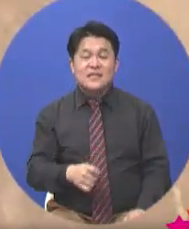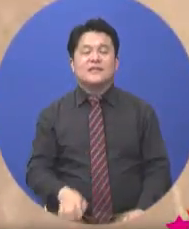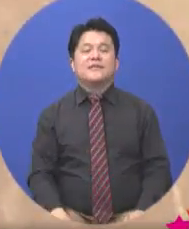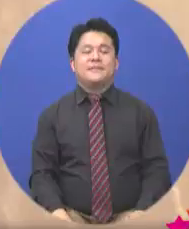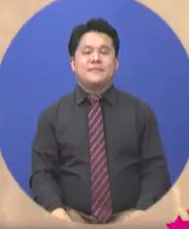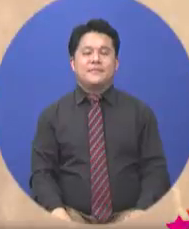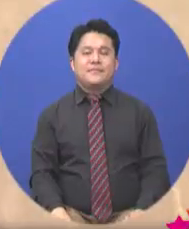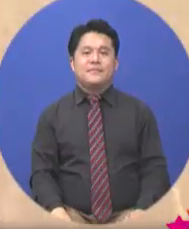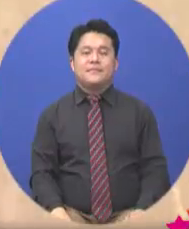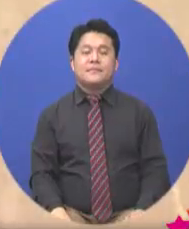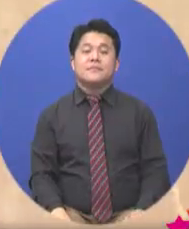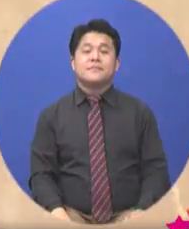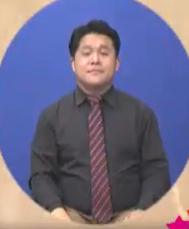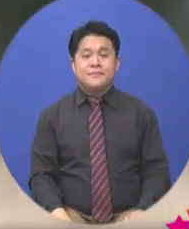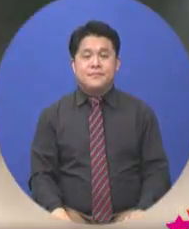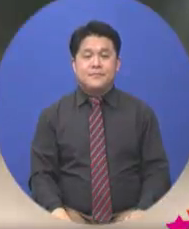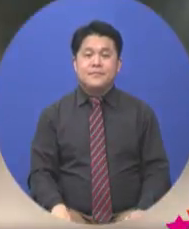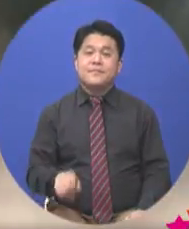온다던